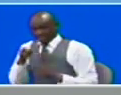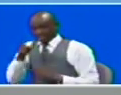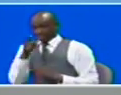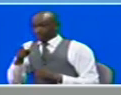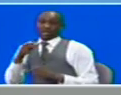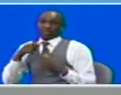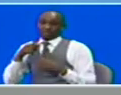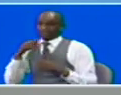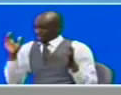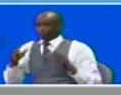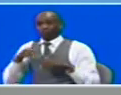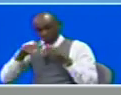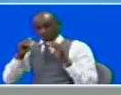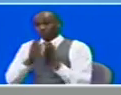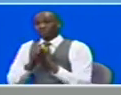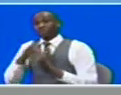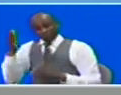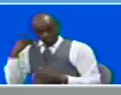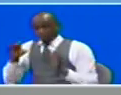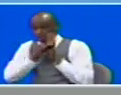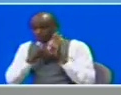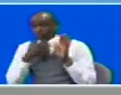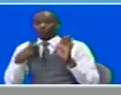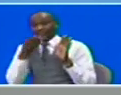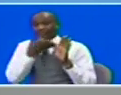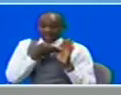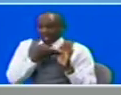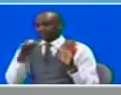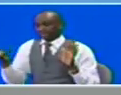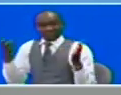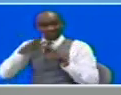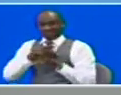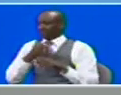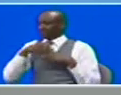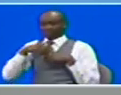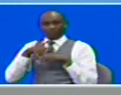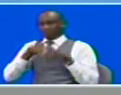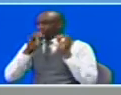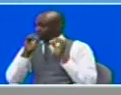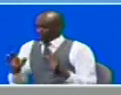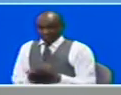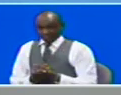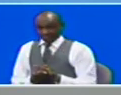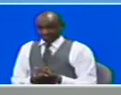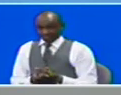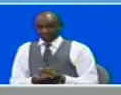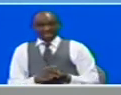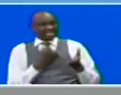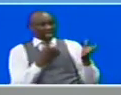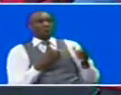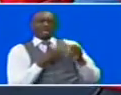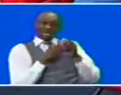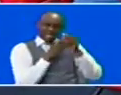hajahitimu kulingana na yale ambayo katiba inataka ama yale ambayo kuna sheria iliyowekwa inataka. Na idadi ya viongozi ni